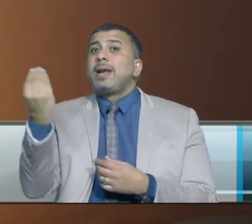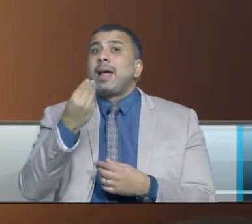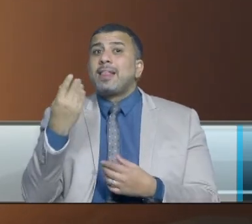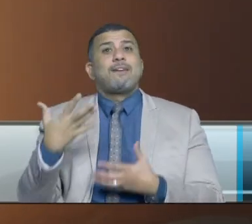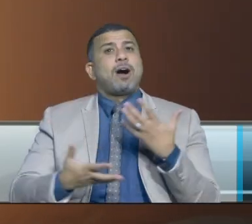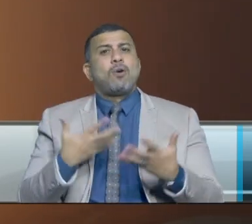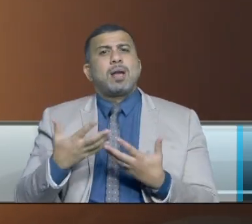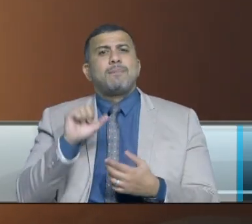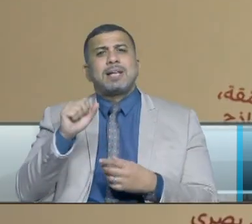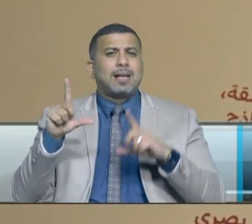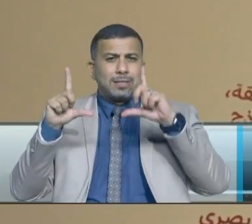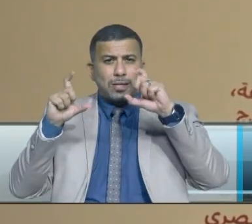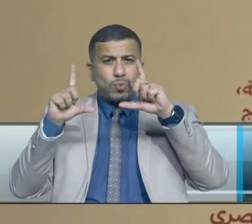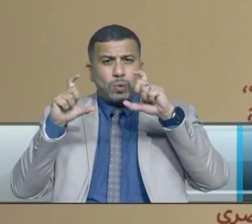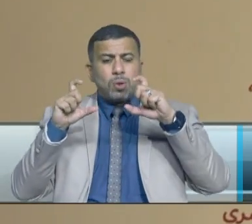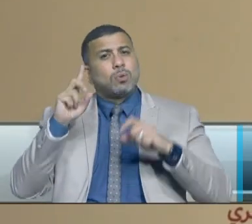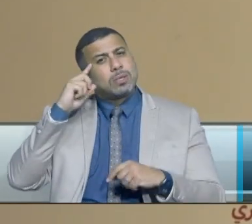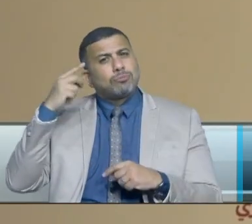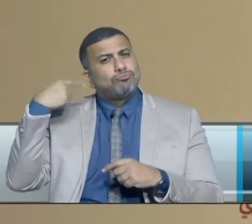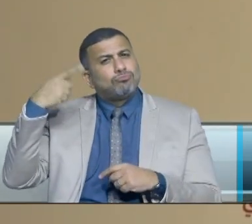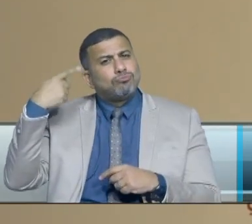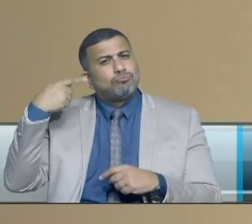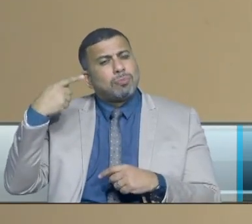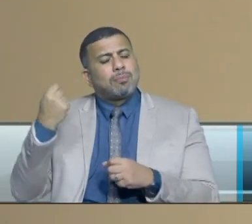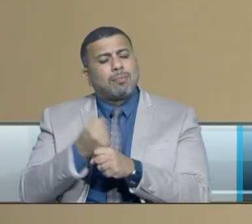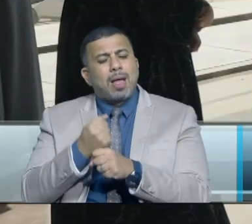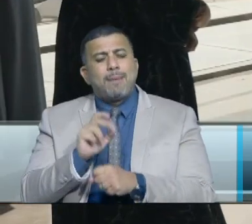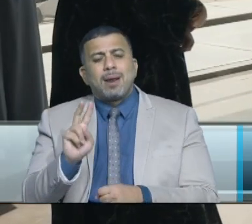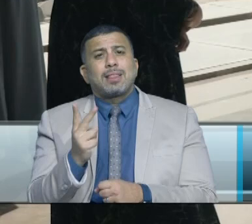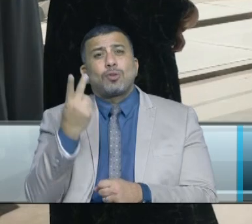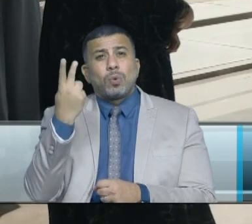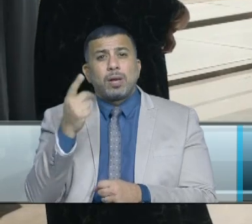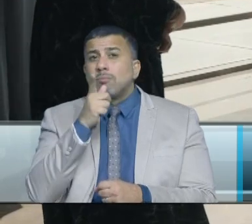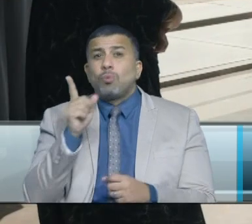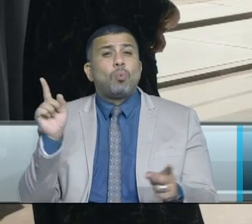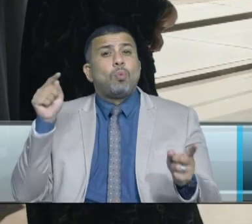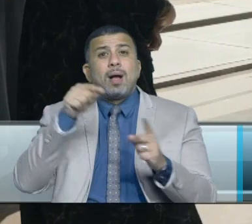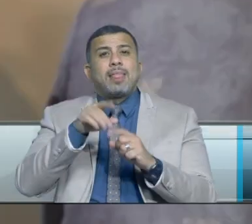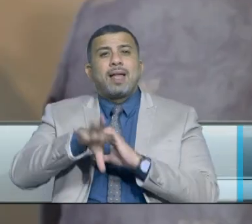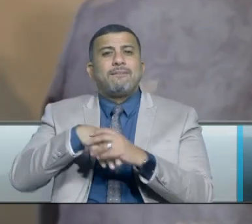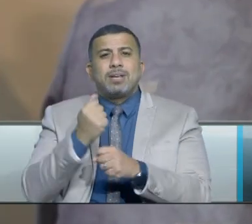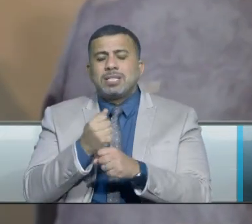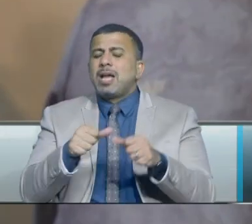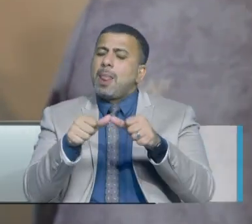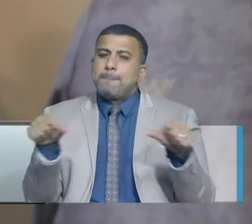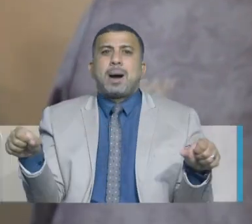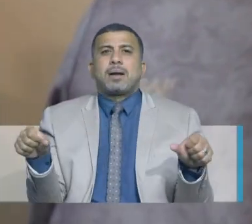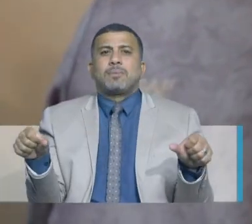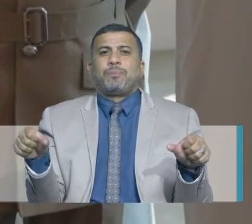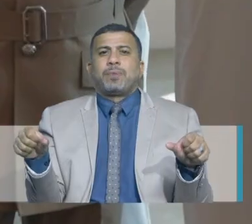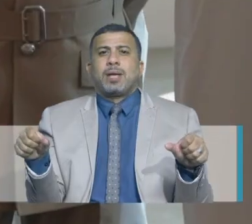رحله تفاعليه بدءا من تصور وتطوير الاعمال الفنيه وصولا الى تنفيذها الى